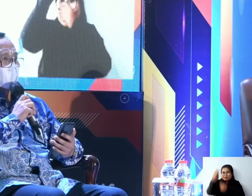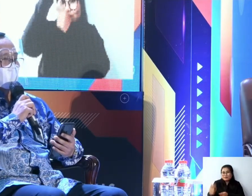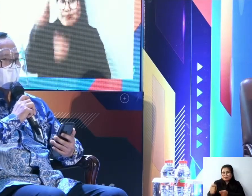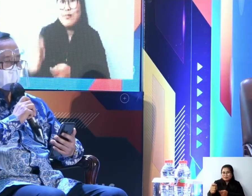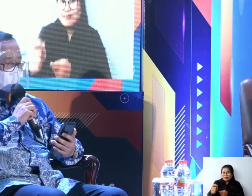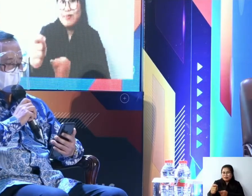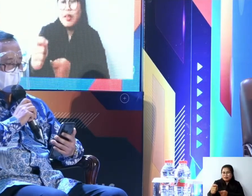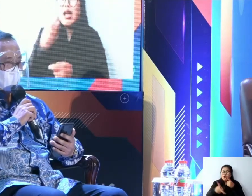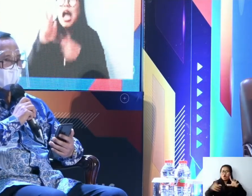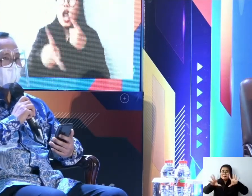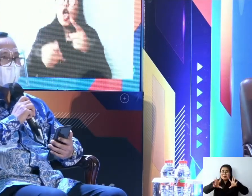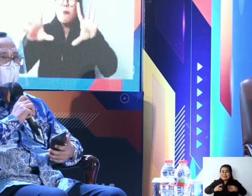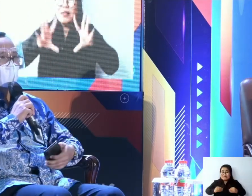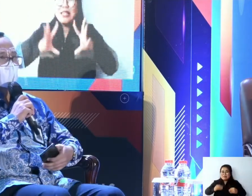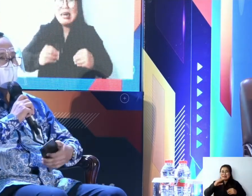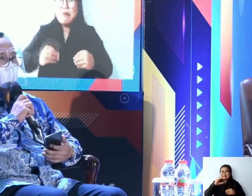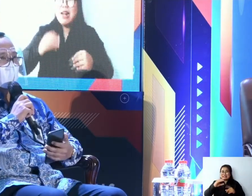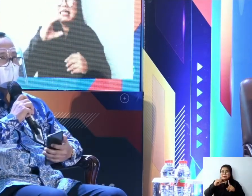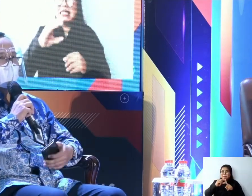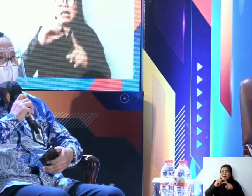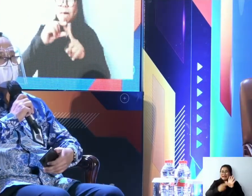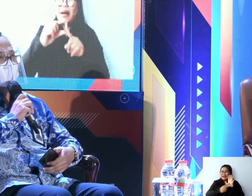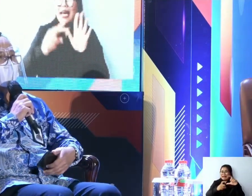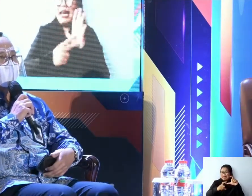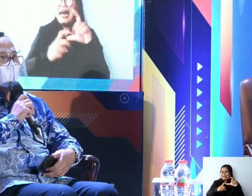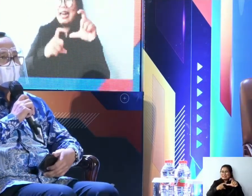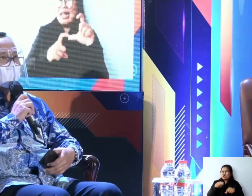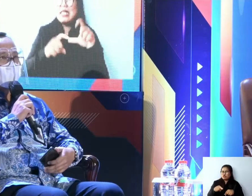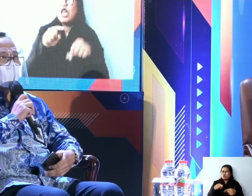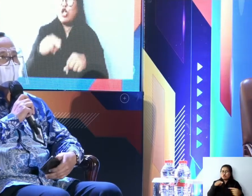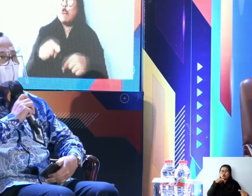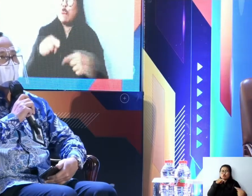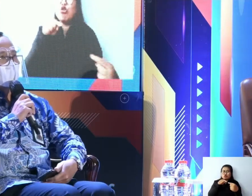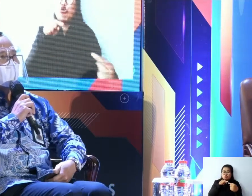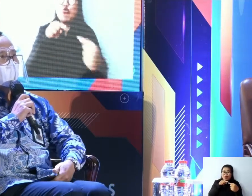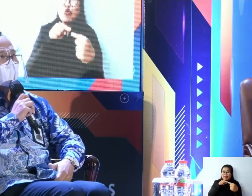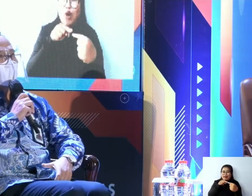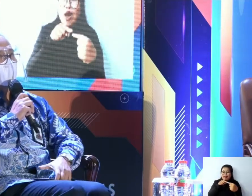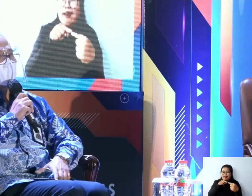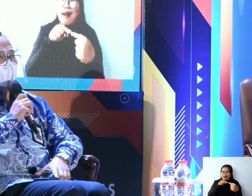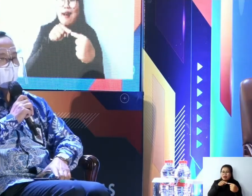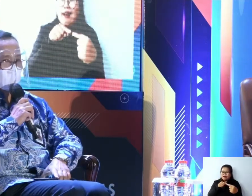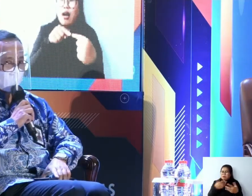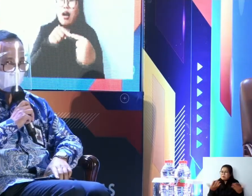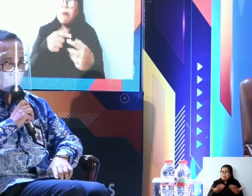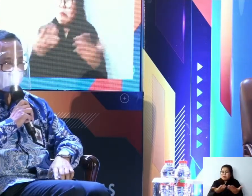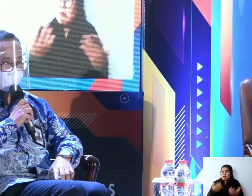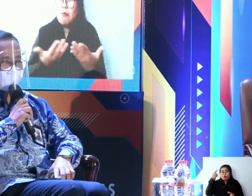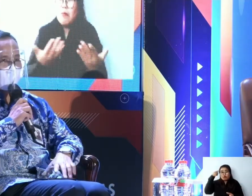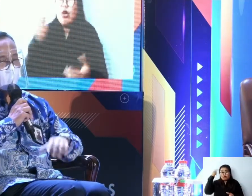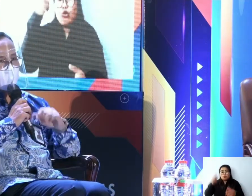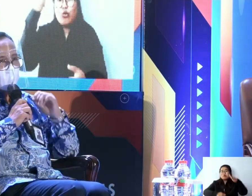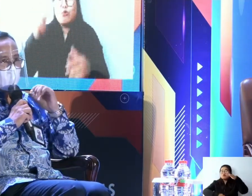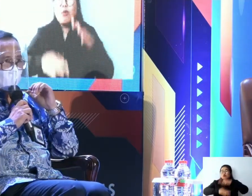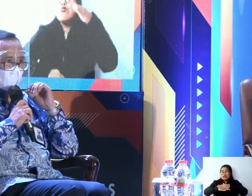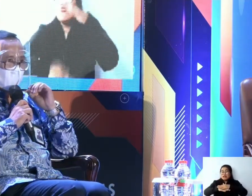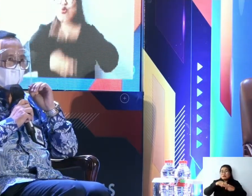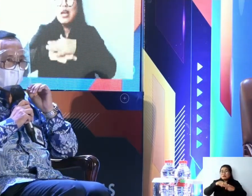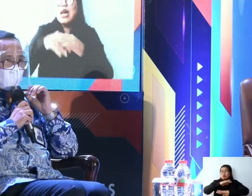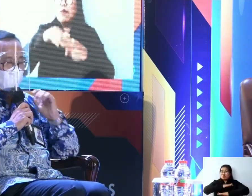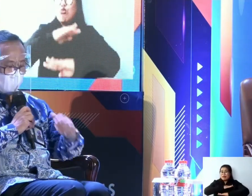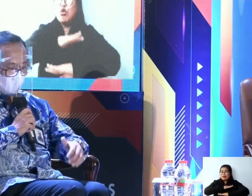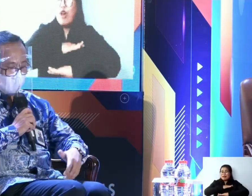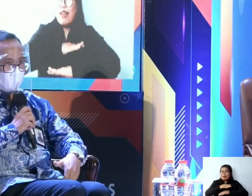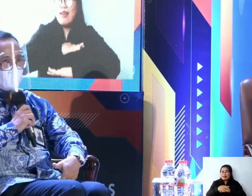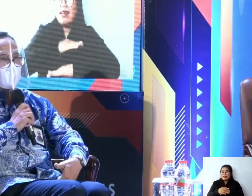CPNS itu Tujuannya adalah untuk memenuhi kebutuhan suatu